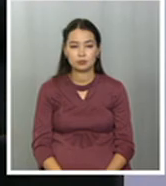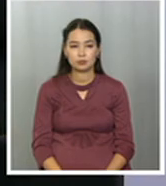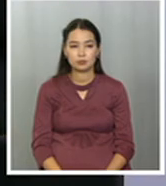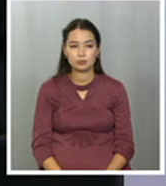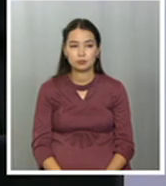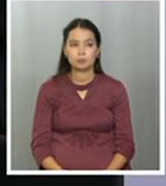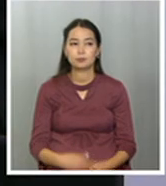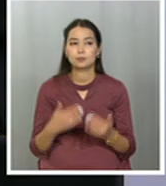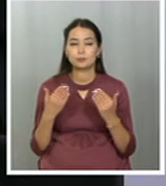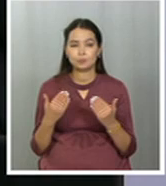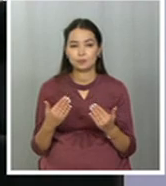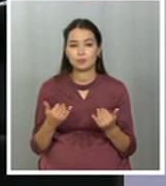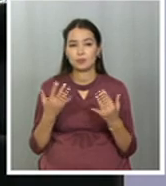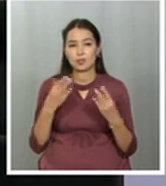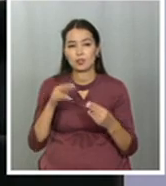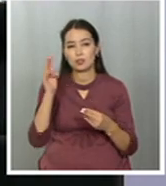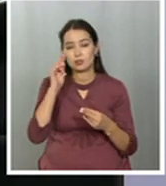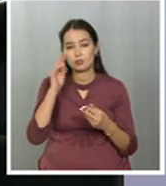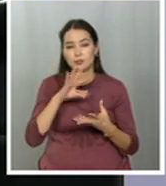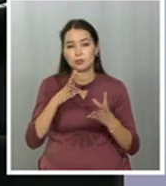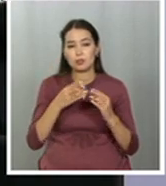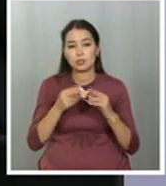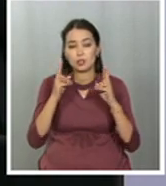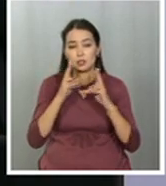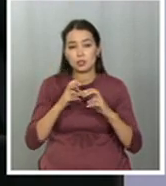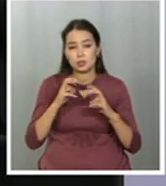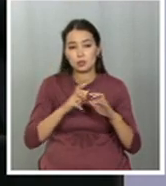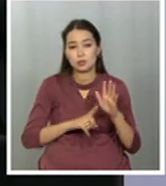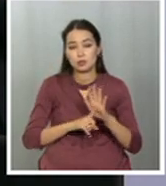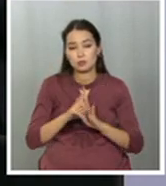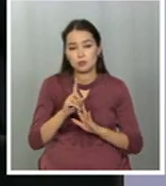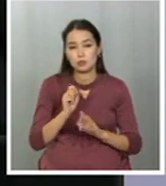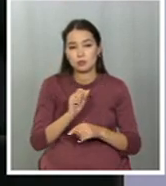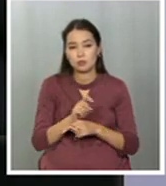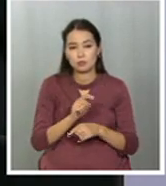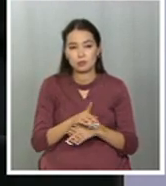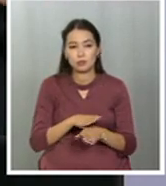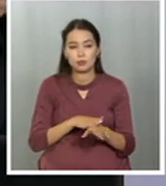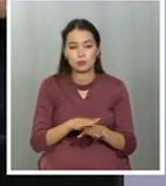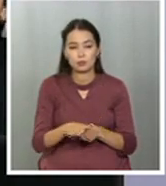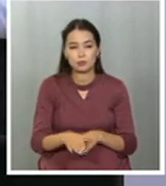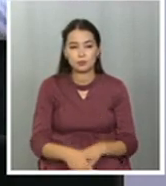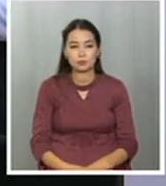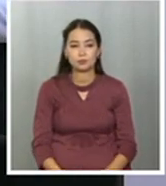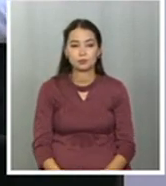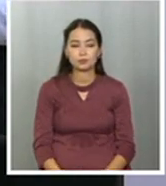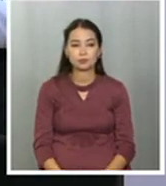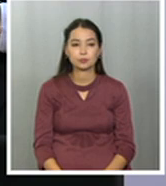Енді бүгінгі сабақтағы білімдеріңізді тексеру мақсатында тапсырмалар бөліміне көшейік.